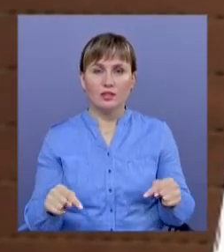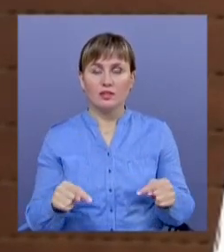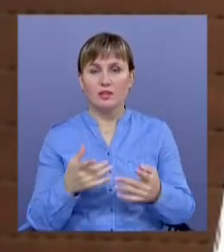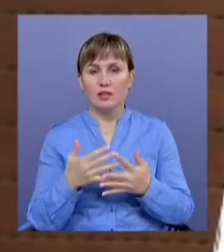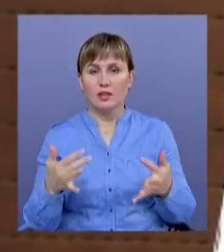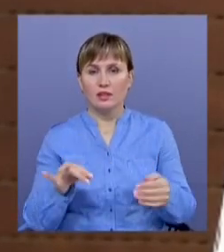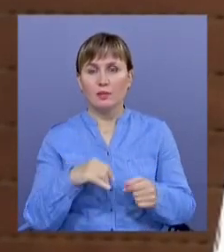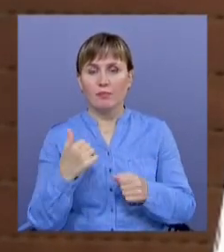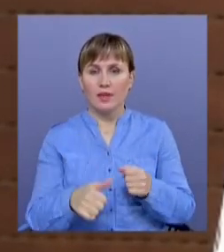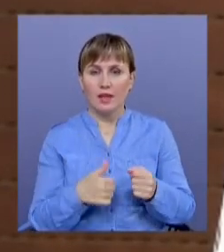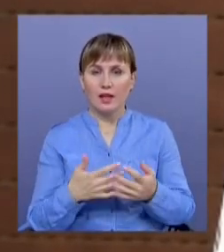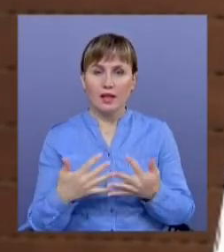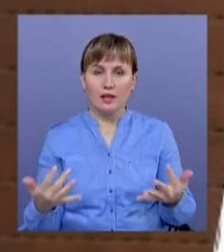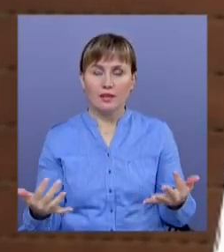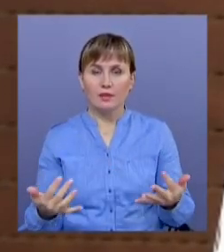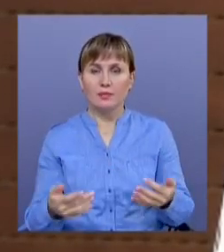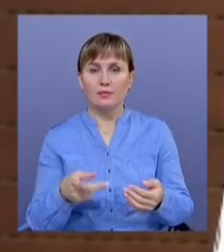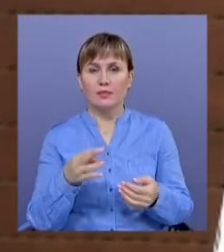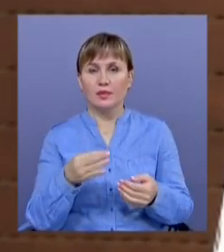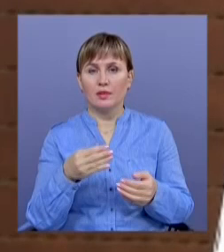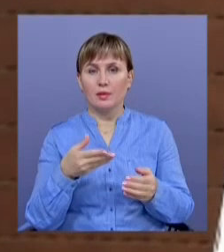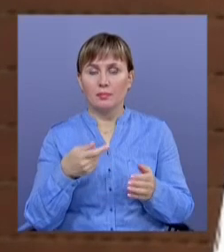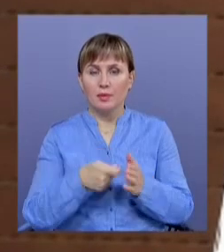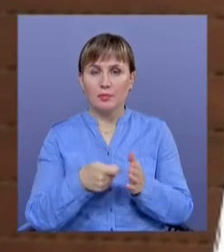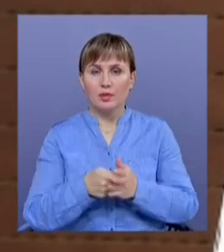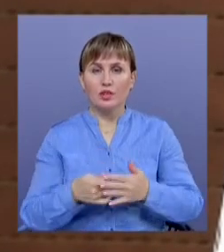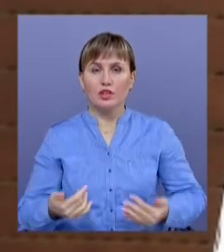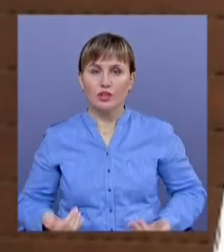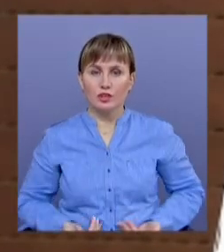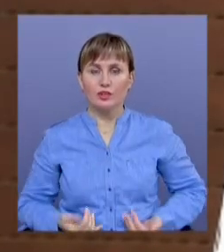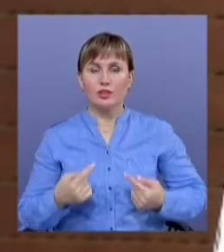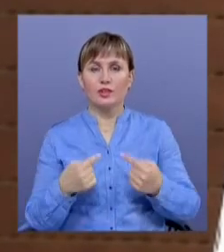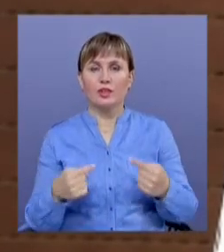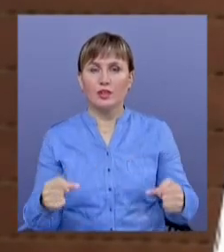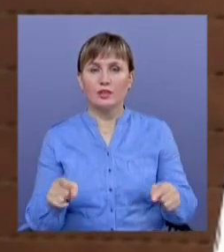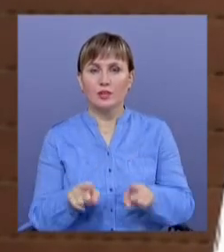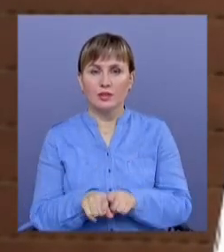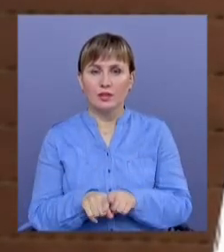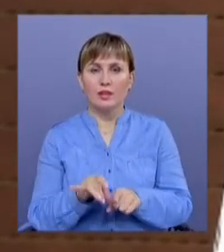материалы, значит, для пропитания, для жизни и так далее, и так далее. Так и,